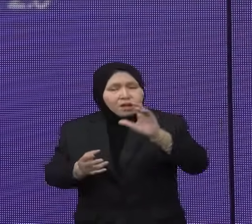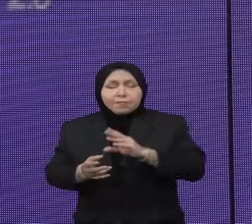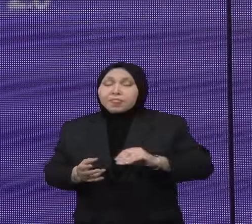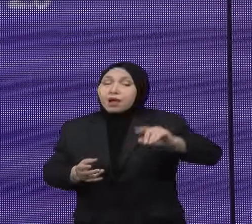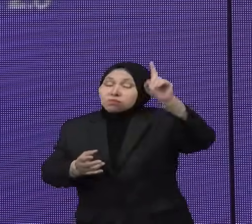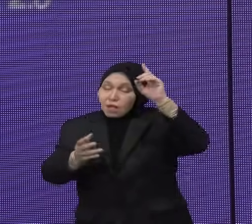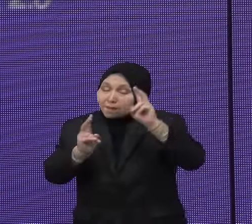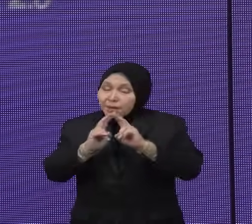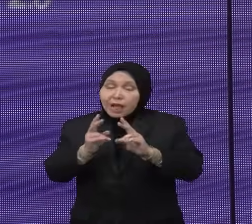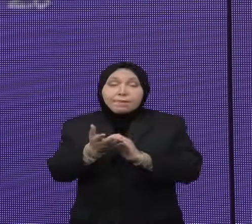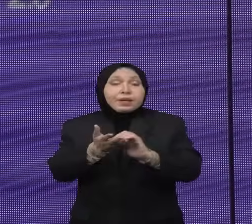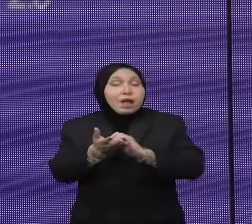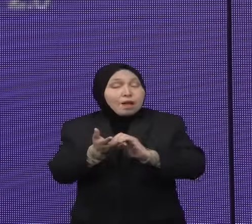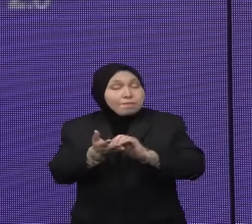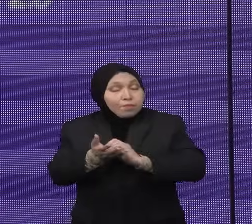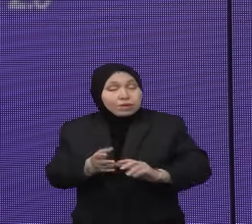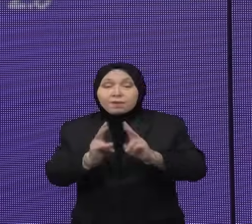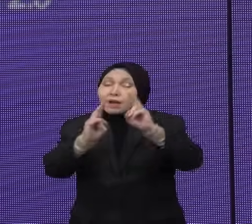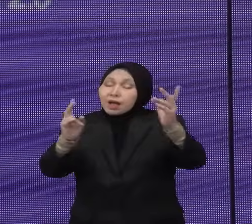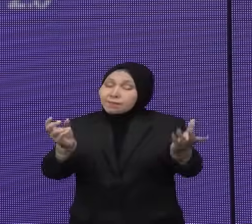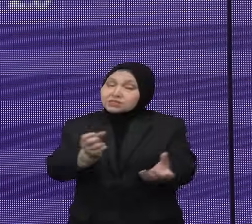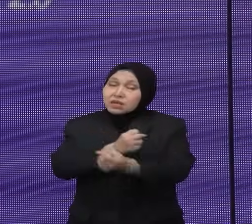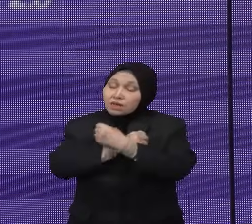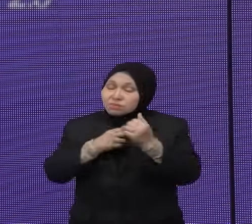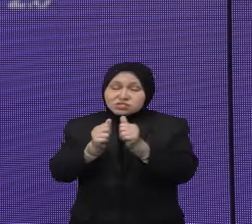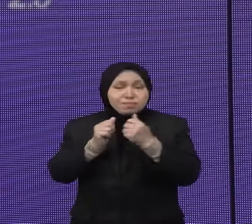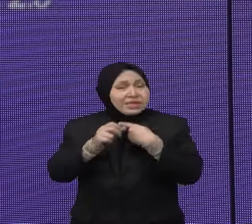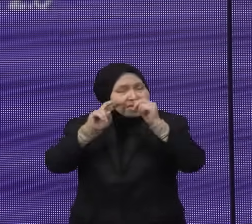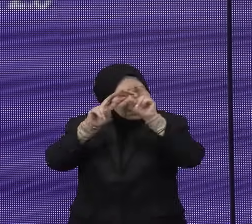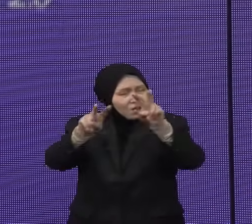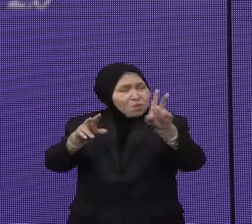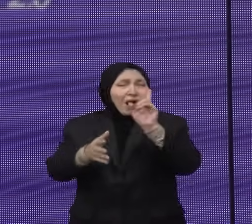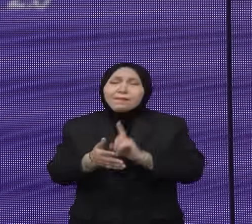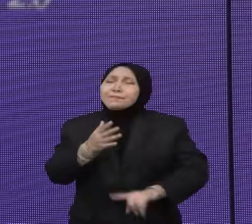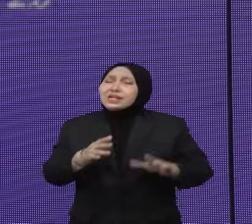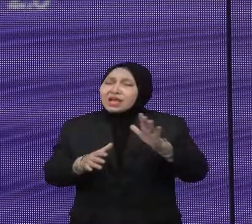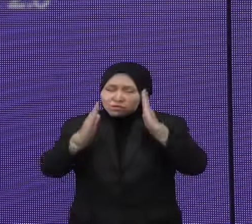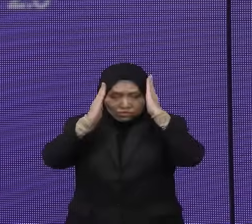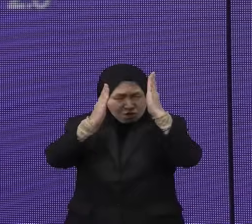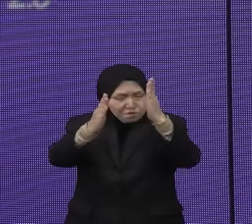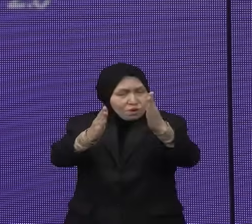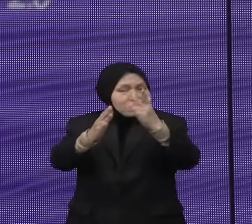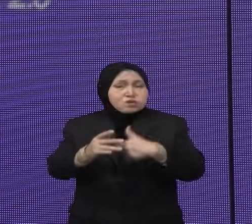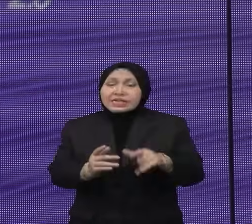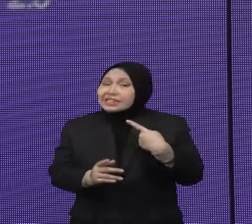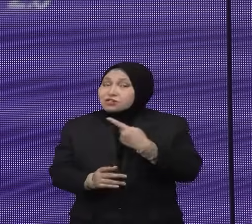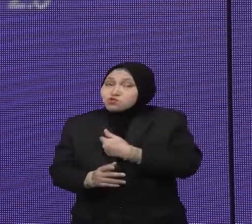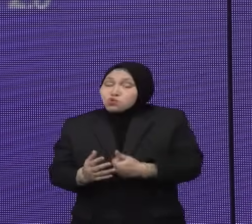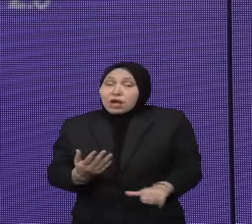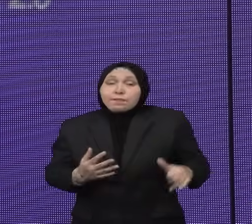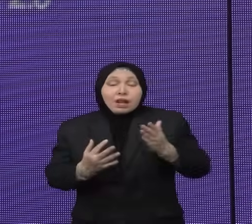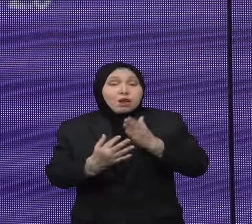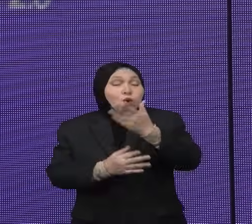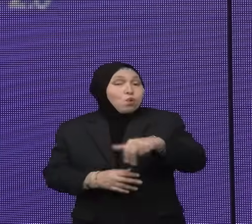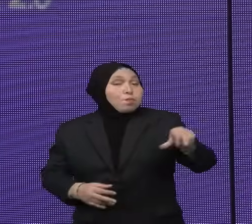Allah Maha Pengampun, Maha Penyayang. Mari sama-sama kita melihat apakah yang ditekankan. Apabila kita sudah pun melalui